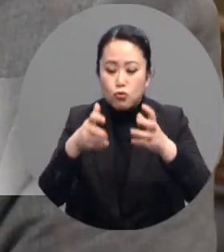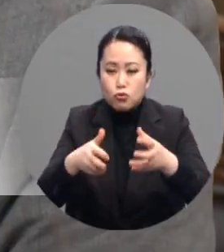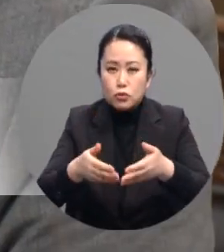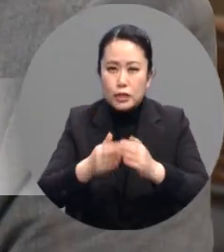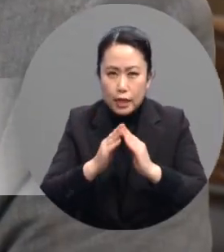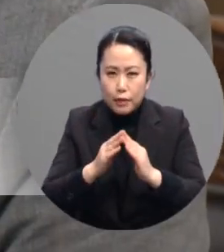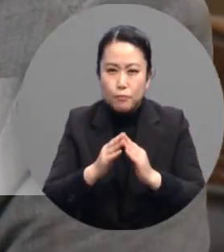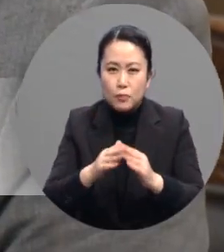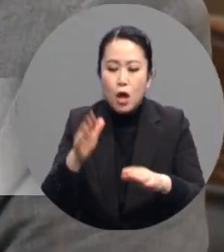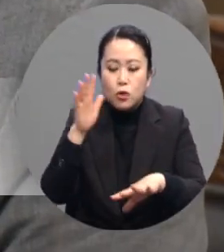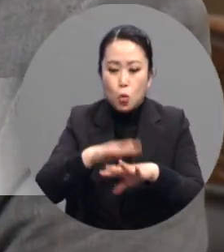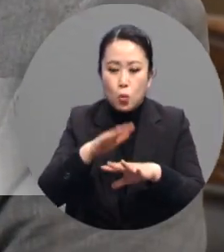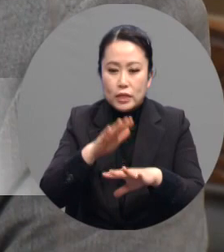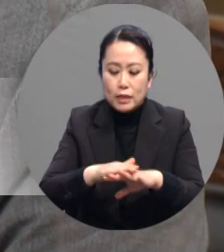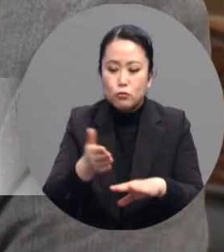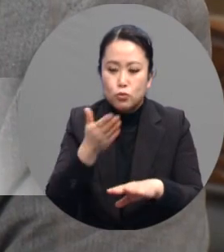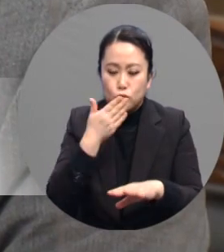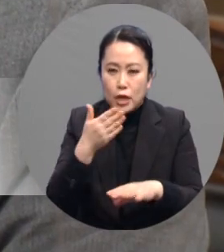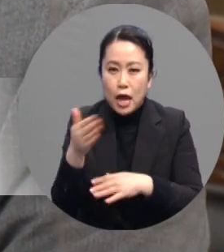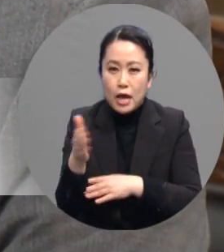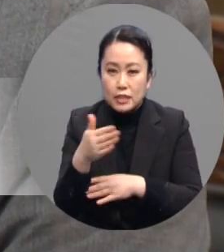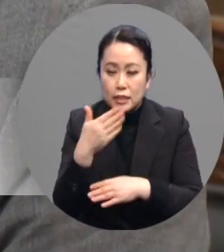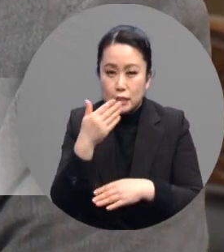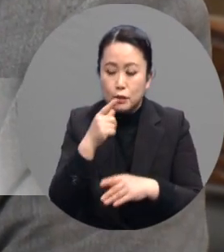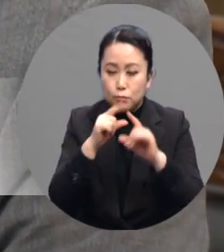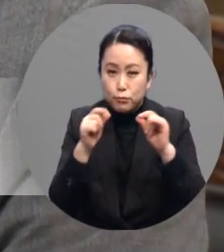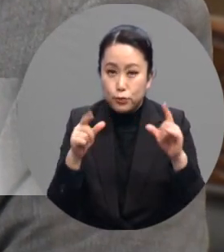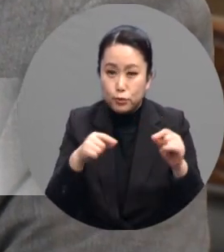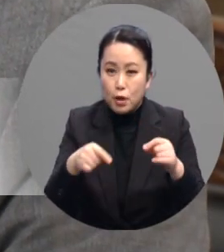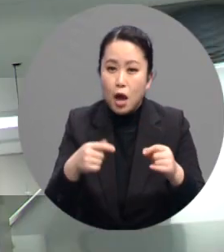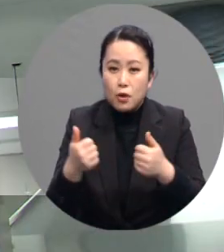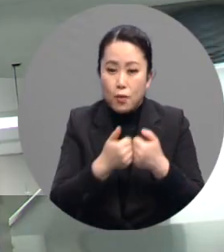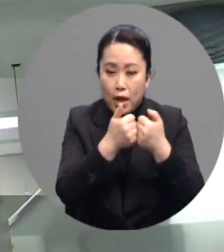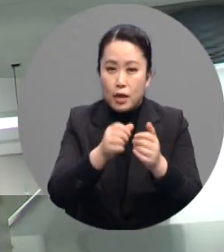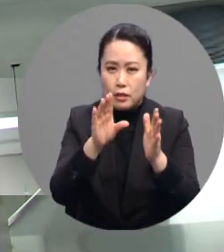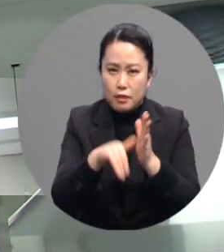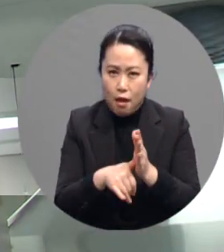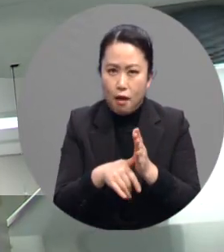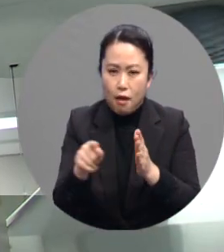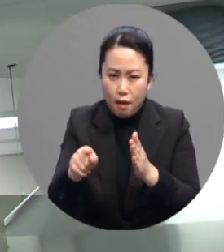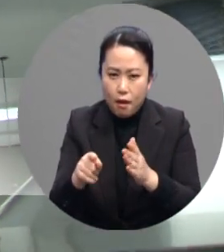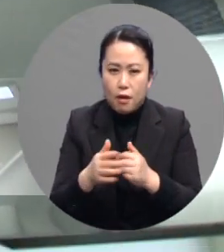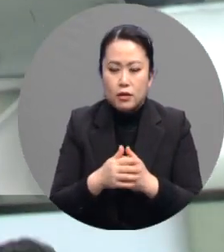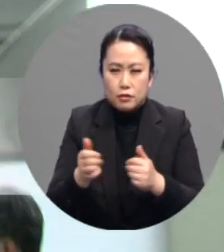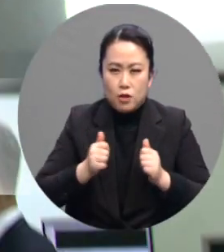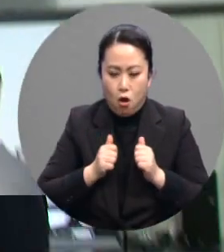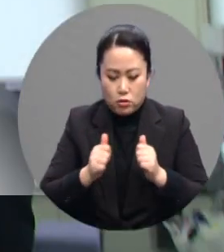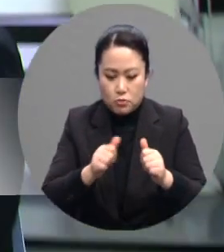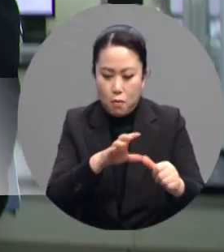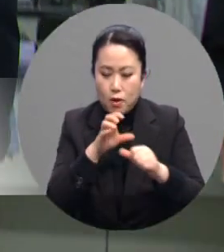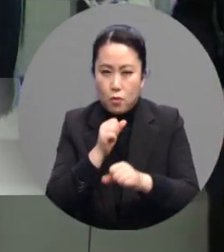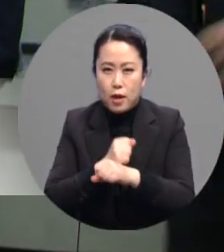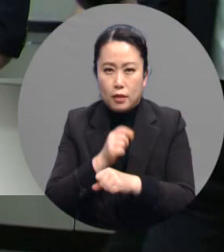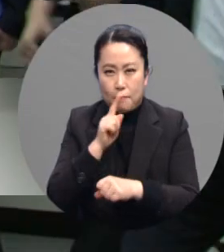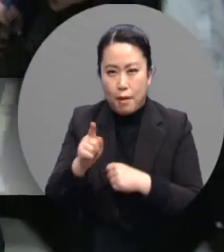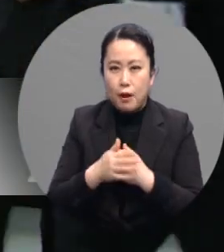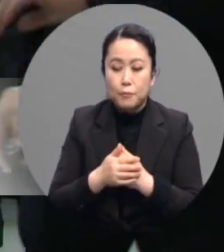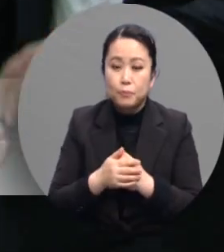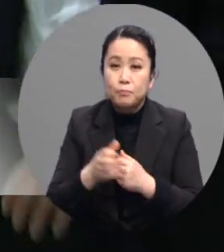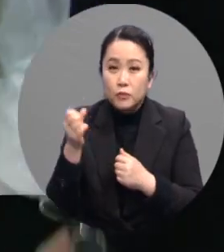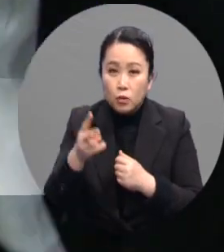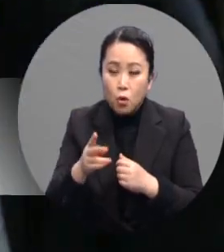농림축산식품해양수산위 회의에서 국제해사기구 런던 의정서를 적극 활용해 대응하겠다고 밝혔습니다. 이를 위해